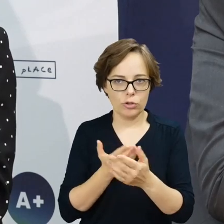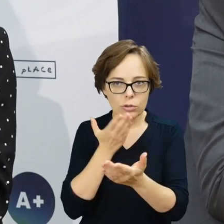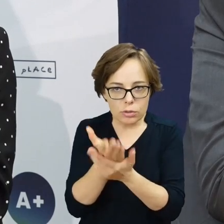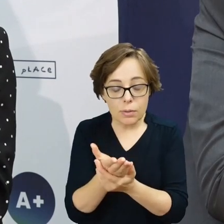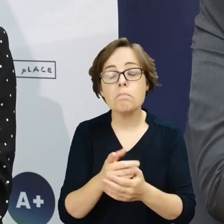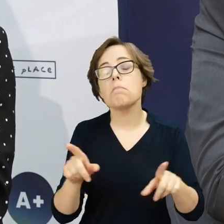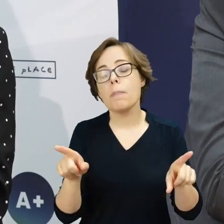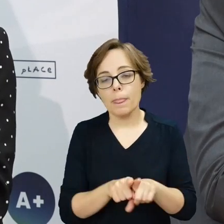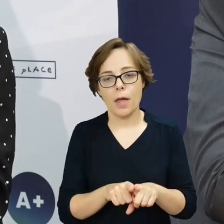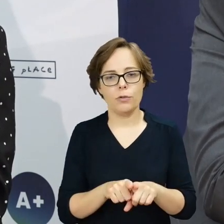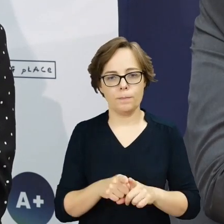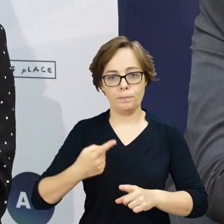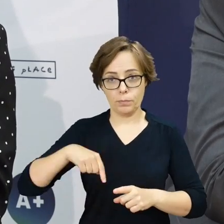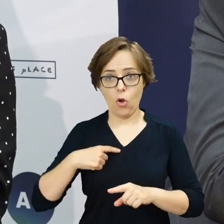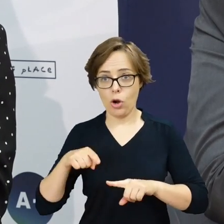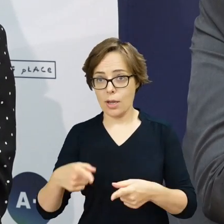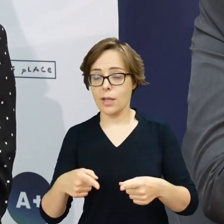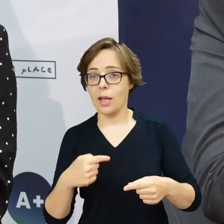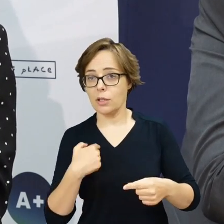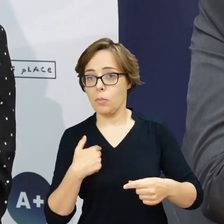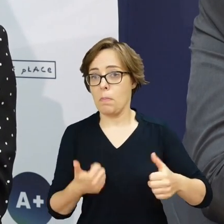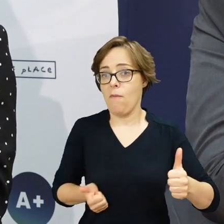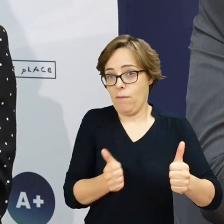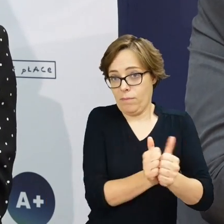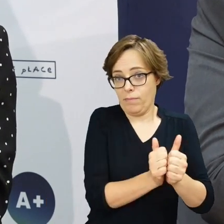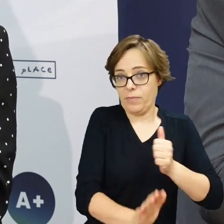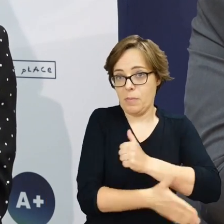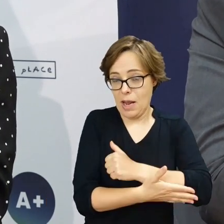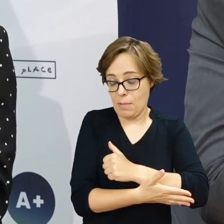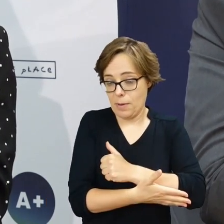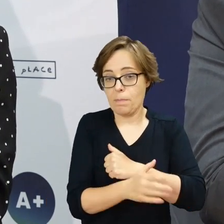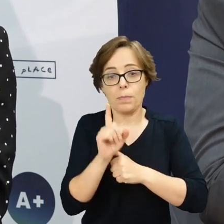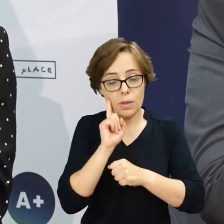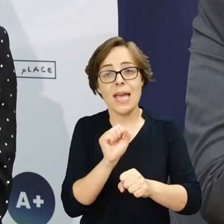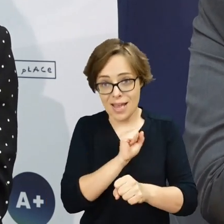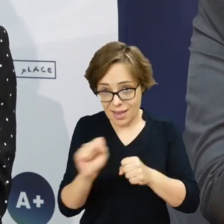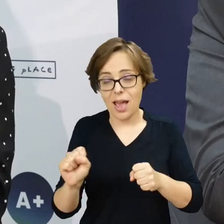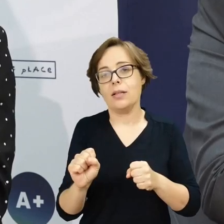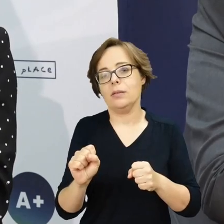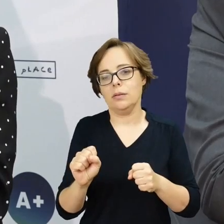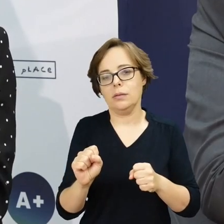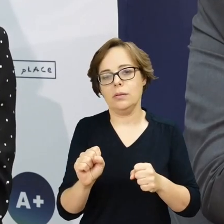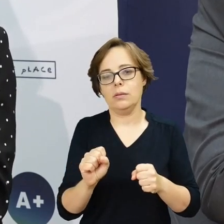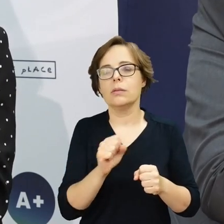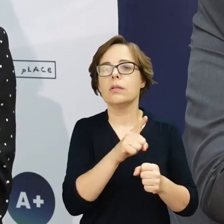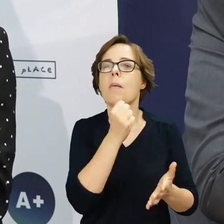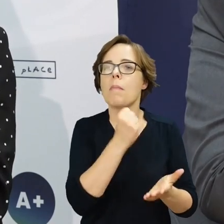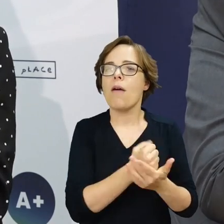organizacji, która wspiera, to to, że całkiem szeroko zagwarantowano w prawie o postępowaniu przed